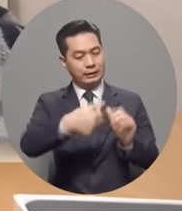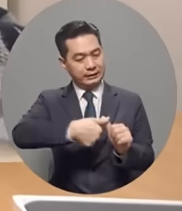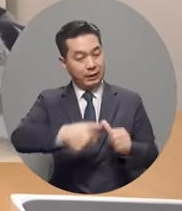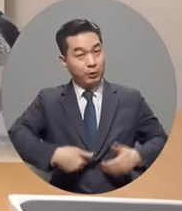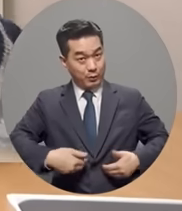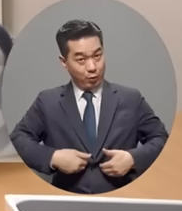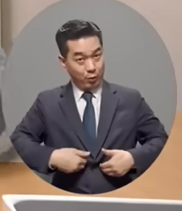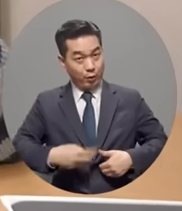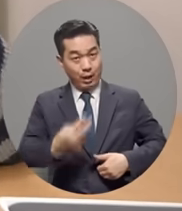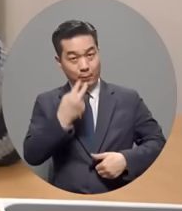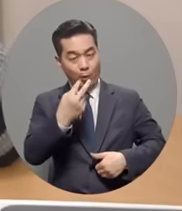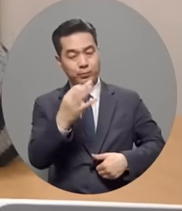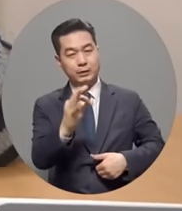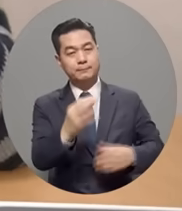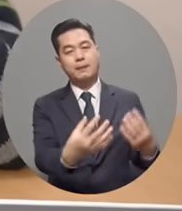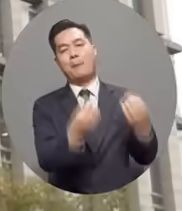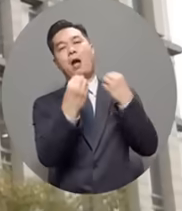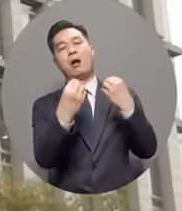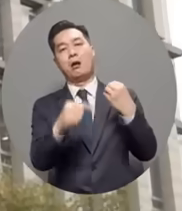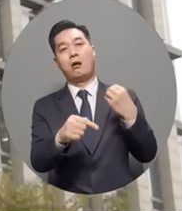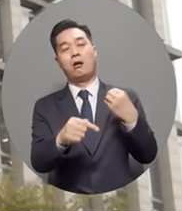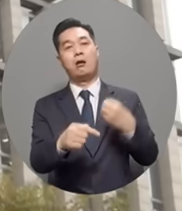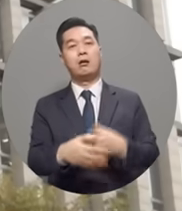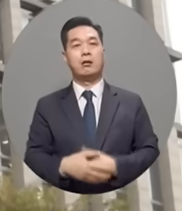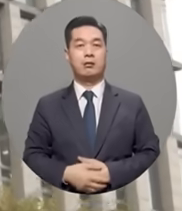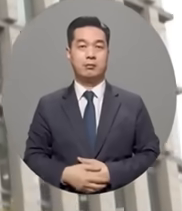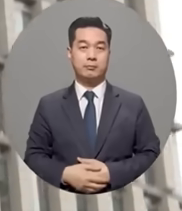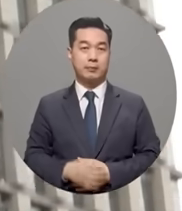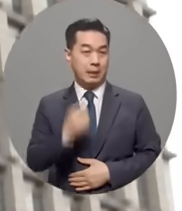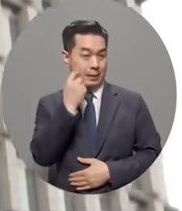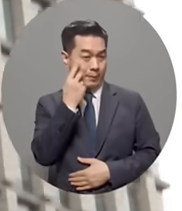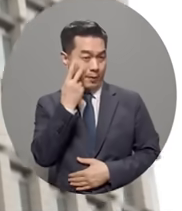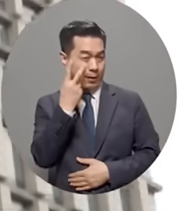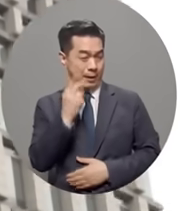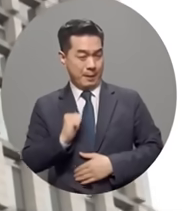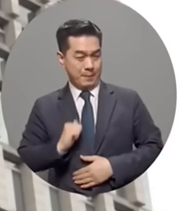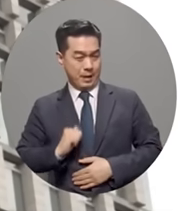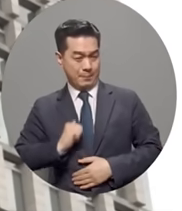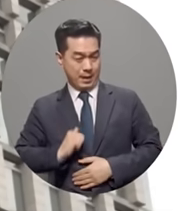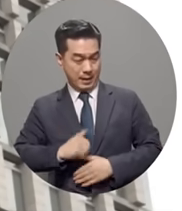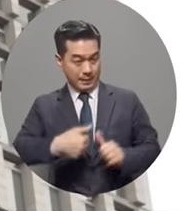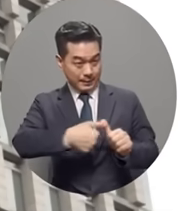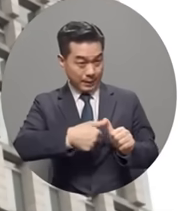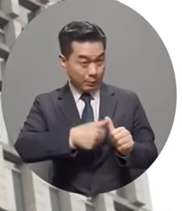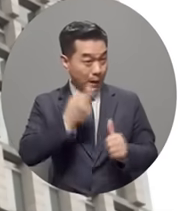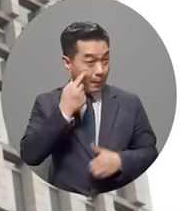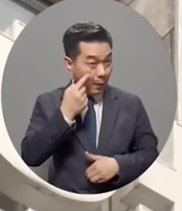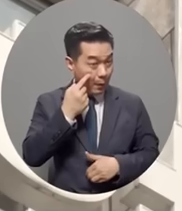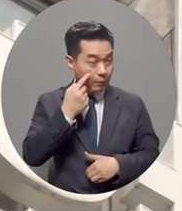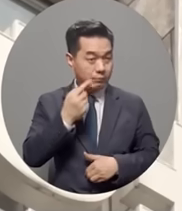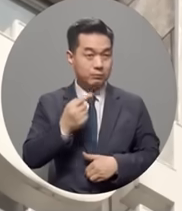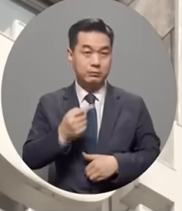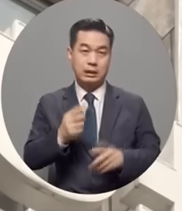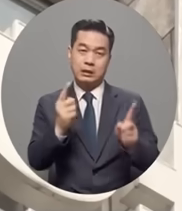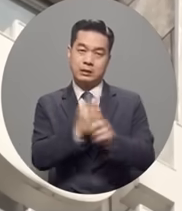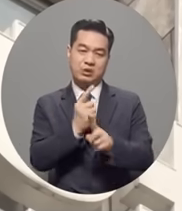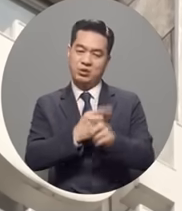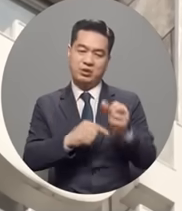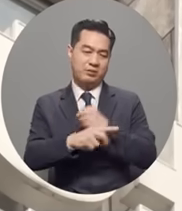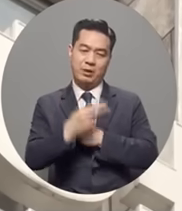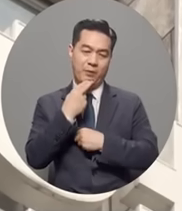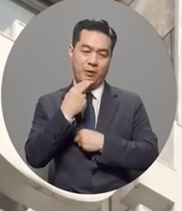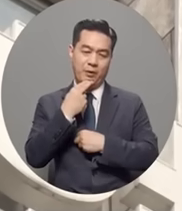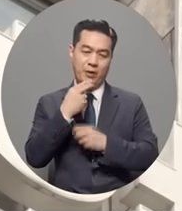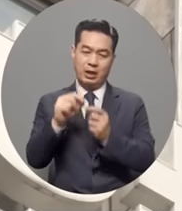필요하다며 보험금 지급을 중단했습니다. 몇 달을 버티다 자문을 받았더니 이 씨의 딸은 치료가 무의미한